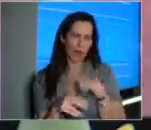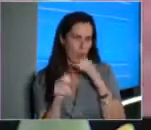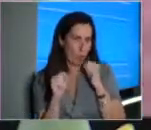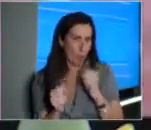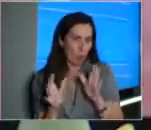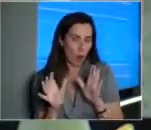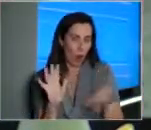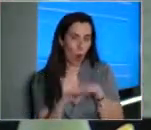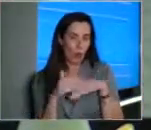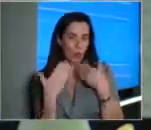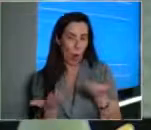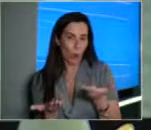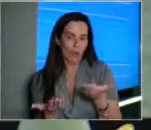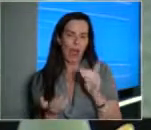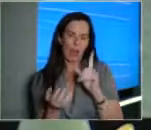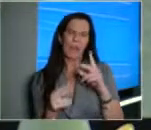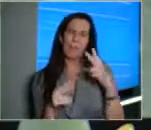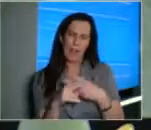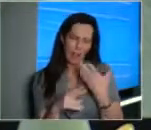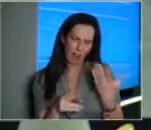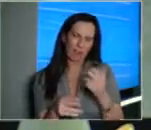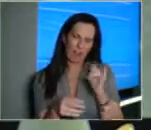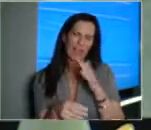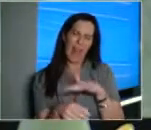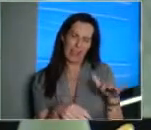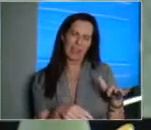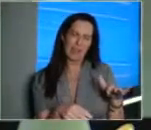אם החוק מאפשר חוקית או לא, אבל בדרך כלל נהוג שילדים